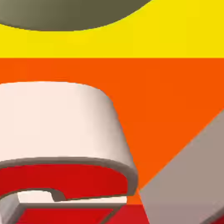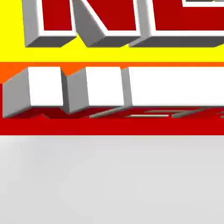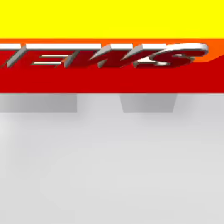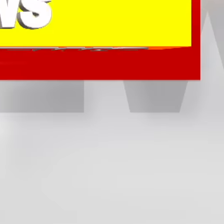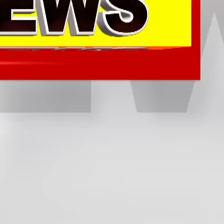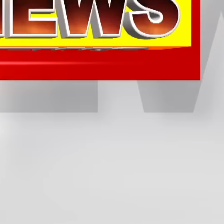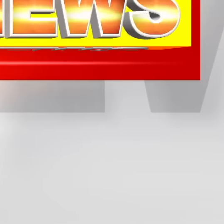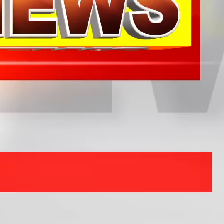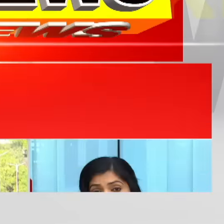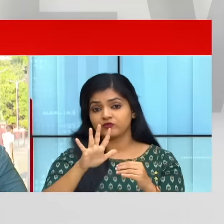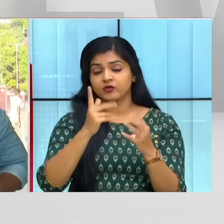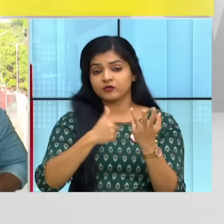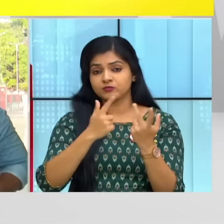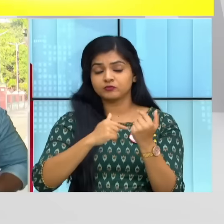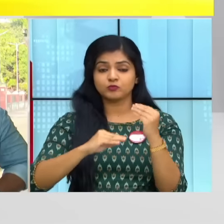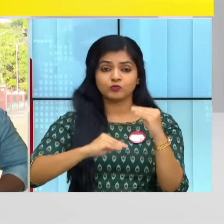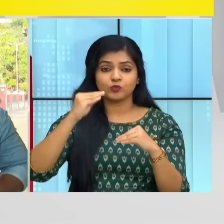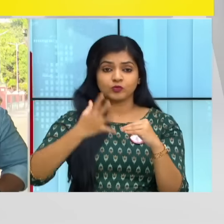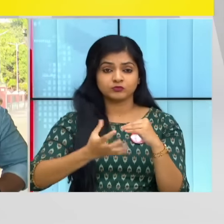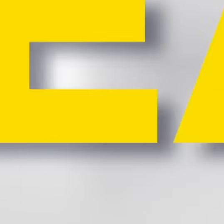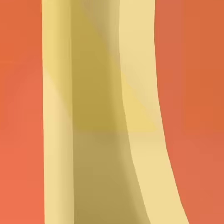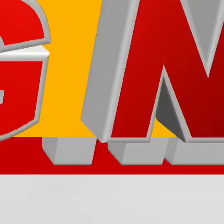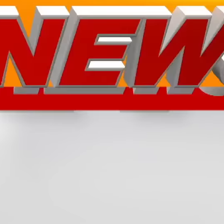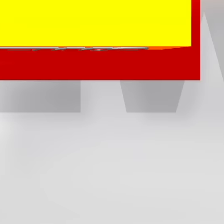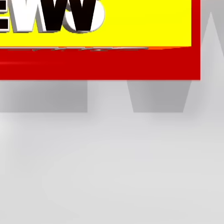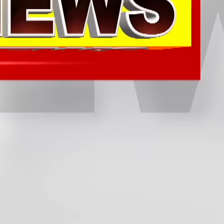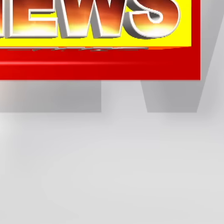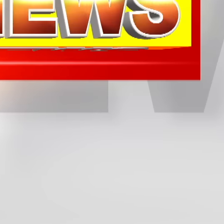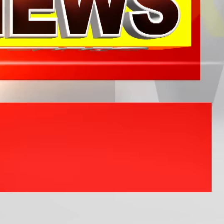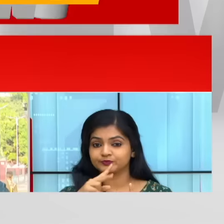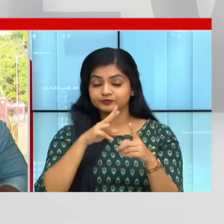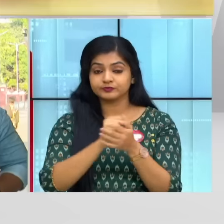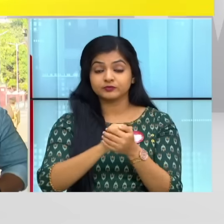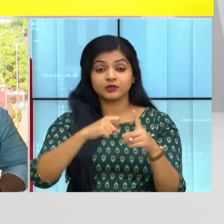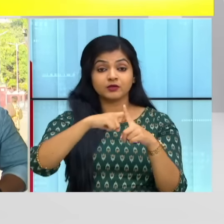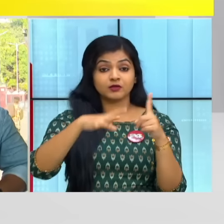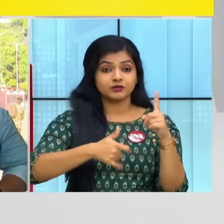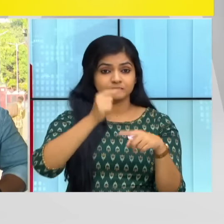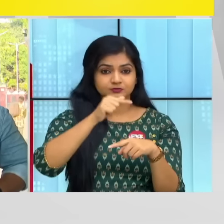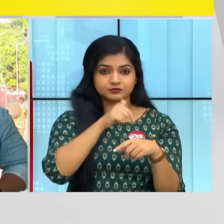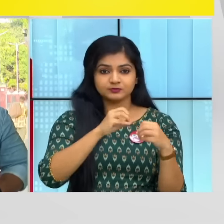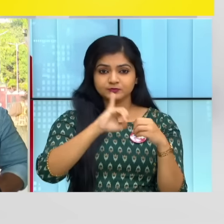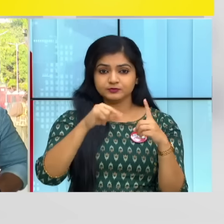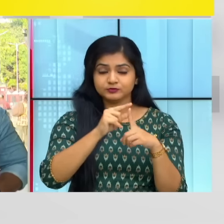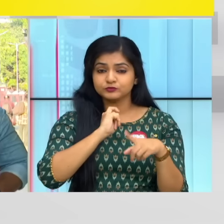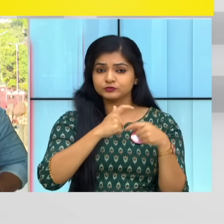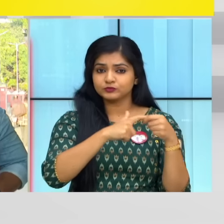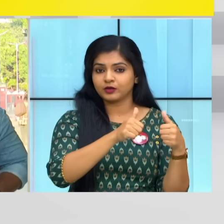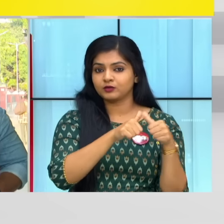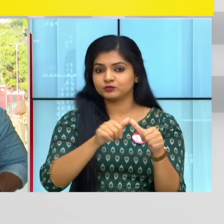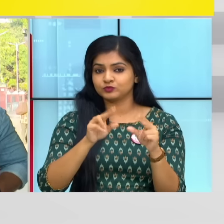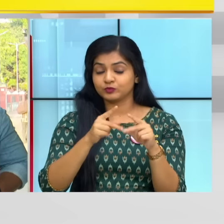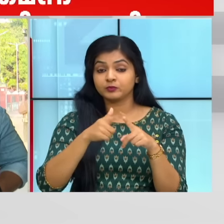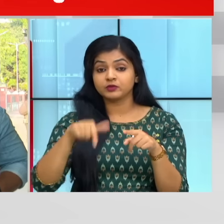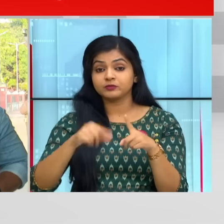അതായത് ഒരു സംഖ്യ കൃത്യമായി പറയാതെ BJPയുടെ സംസ്ഥാന അധ്യക്ഷൻ കടന്നു പോകവെയാണ് പ്രകാശ് ജാവ്ദേക്കർ അത് തിരുത്തി 5 സീറ്റുകളിൽ ചുരുങ്ങിയത് BJP വിജയിക്കുമെന്ന് അദ്ദേഹം